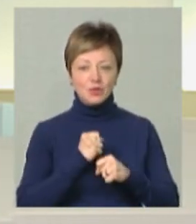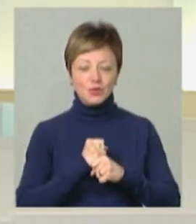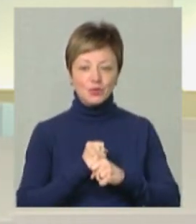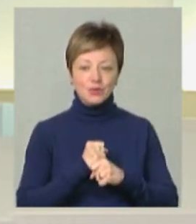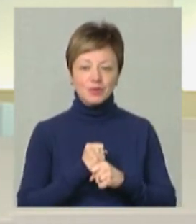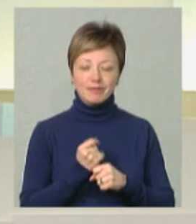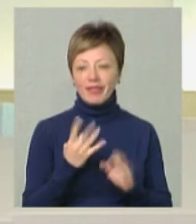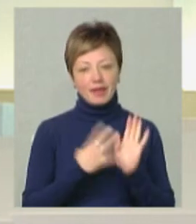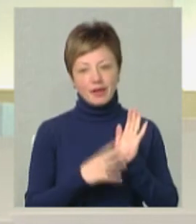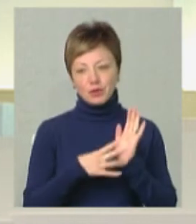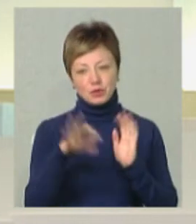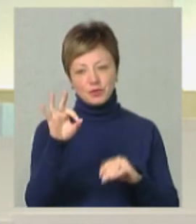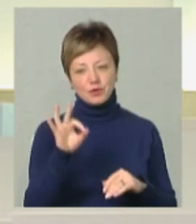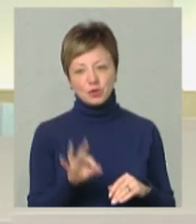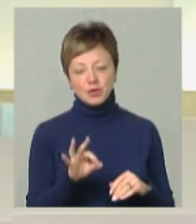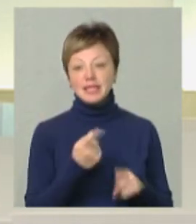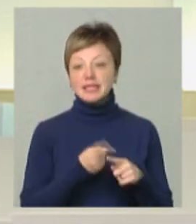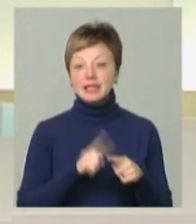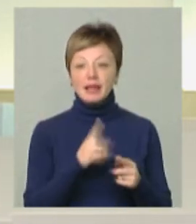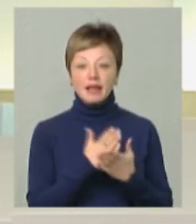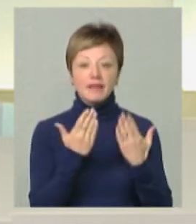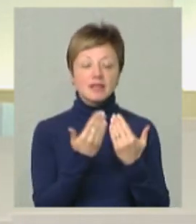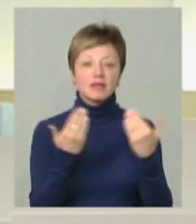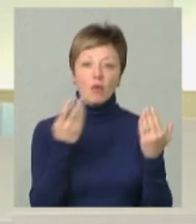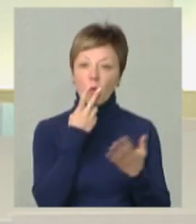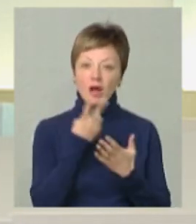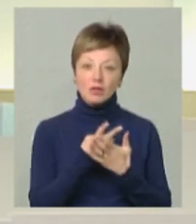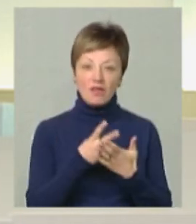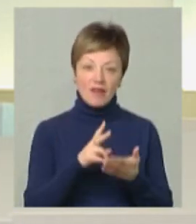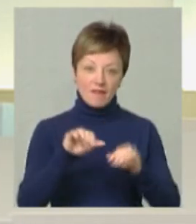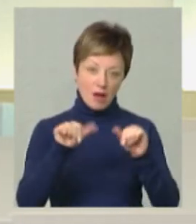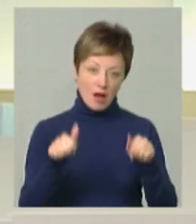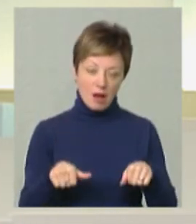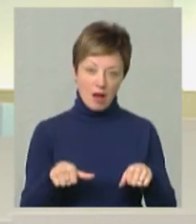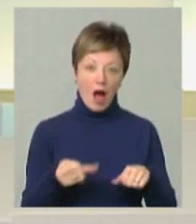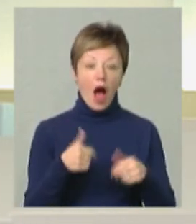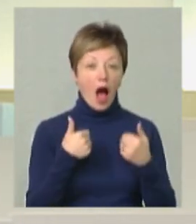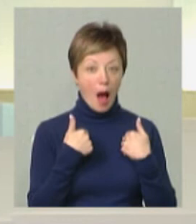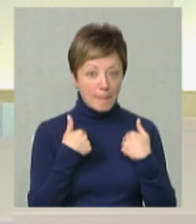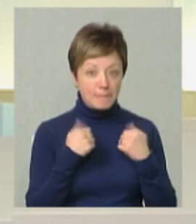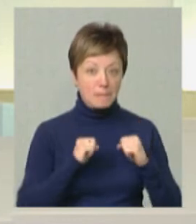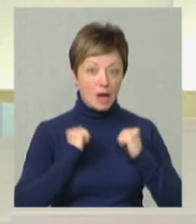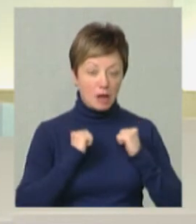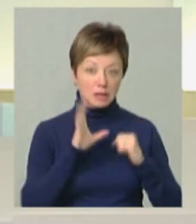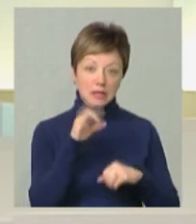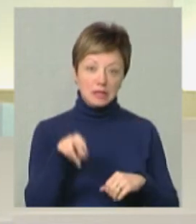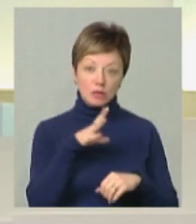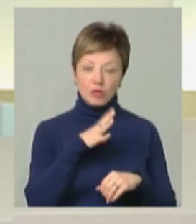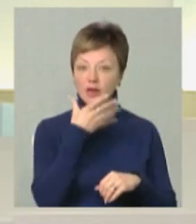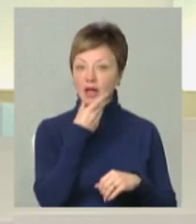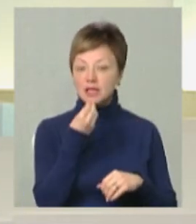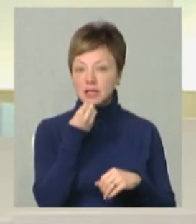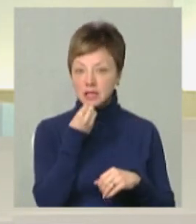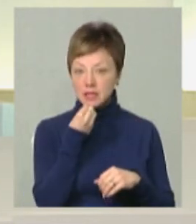працюють на відсотків 90, тому що це є виставковий показовий варіант. А ми прагнемо до того, щоб наш сад був красивий